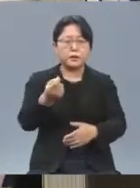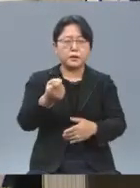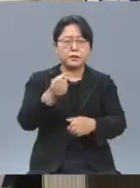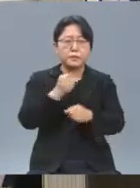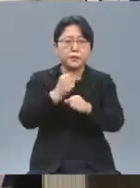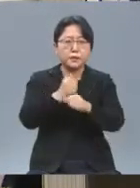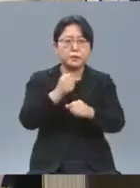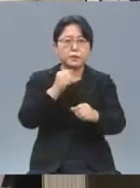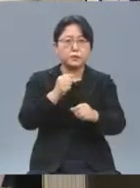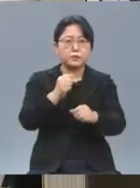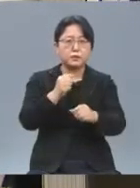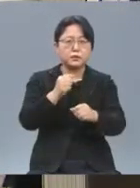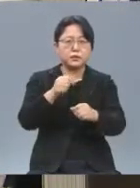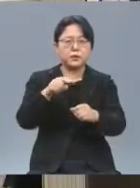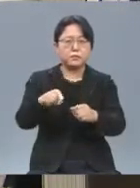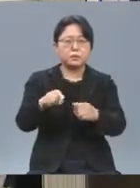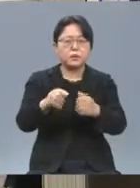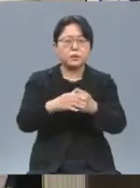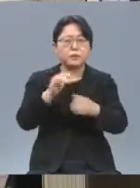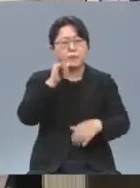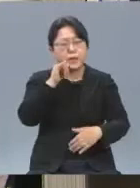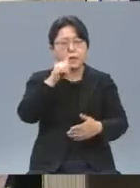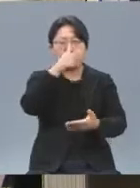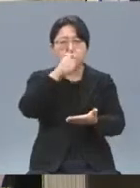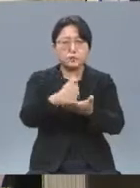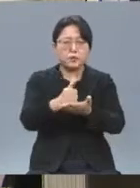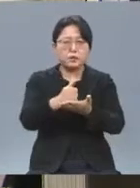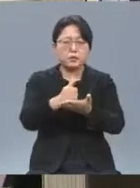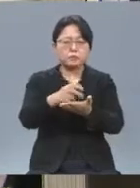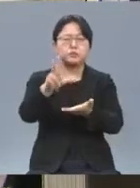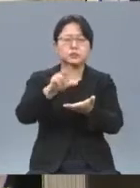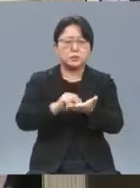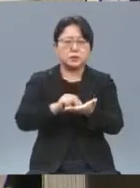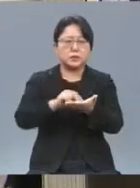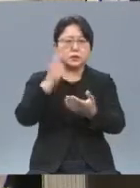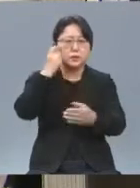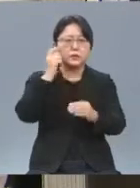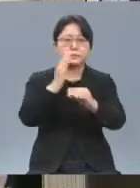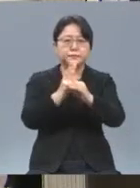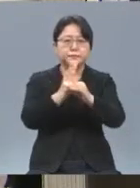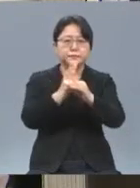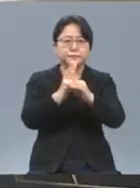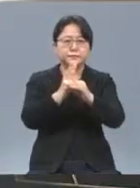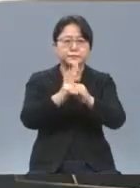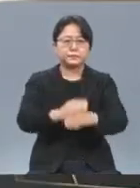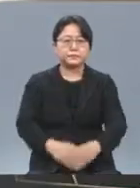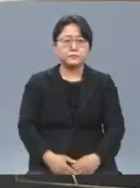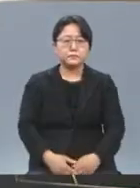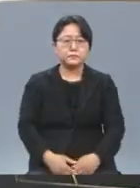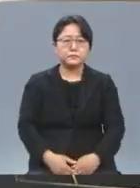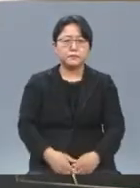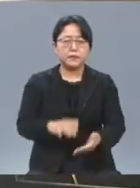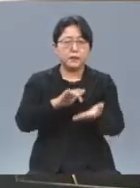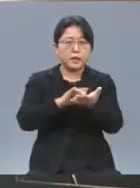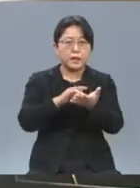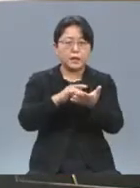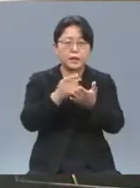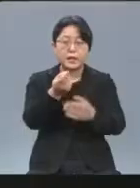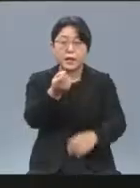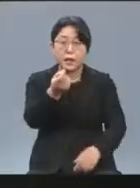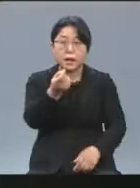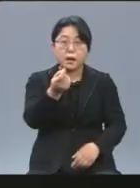개발되어 나가는 것이 이 그 마약 범죄에 있어서 고질적인 그런 문제라고 볼 수 있습니다. 알약 형태로